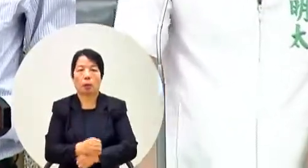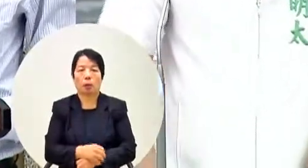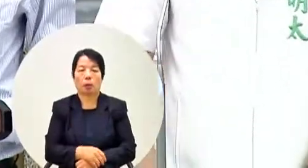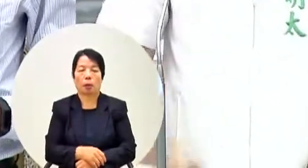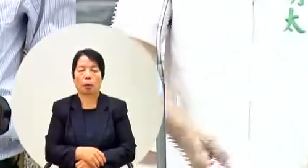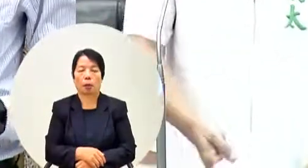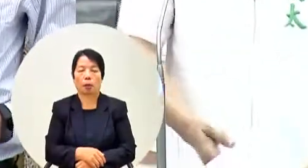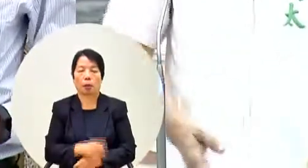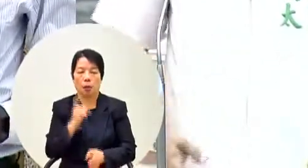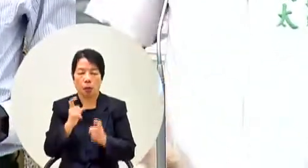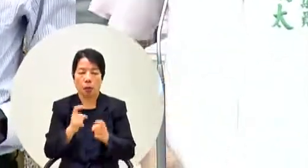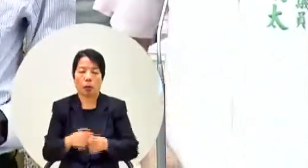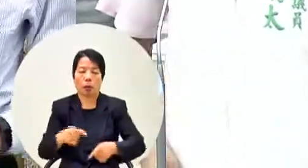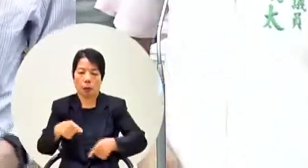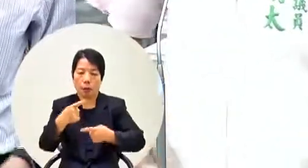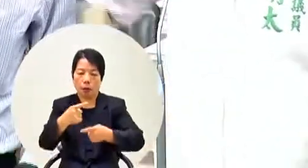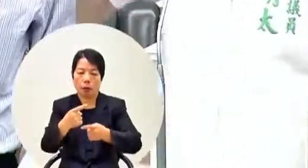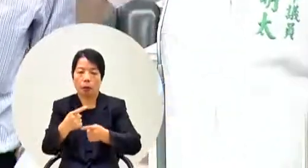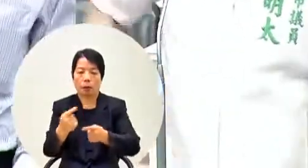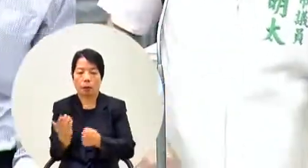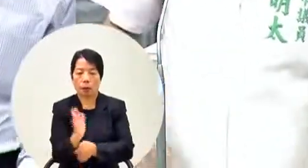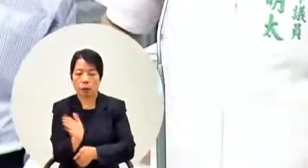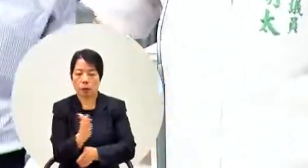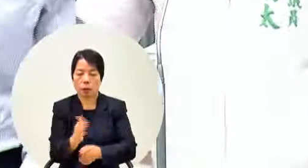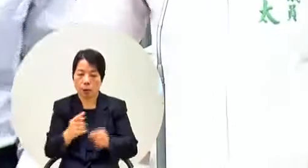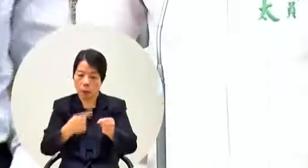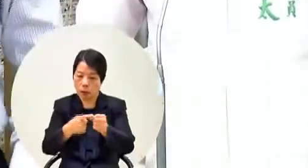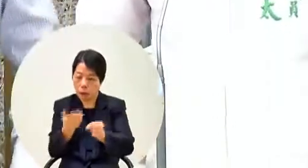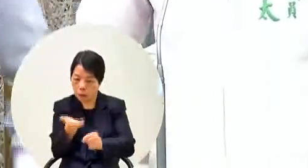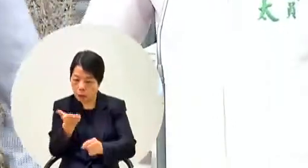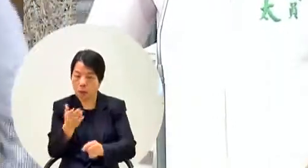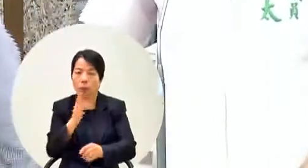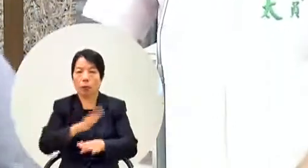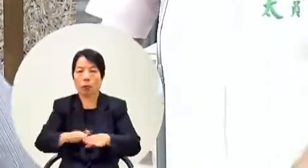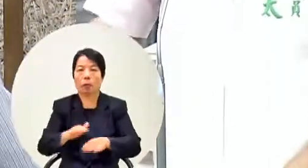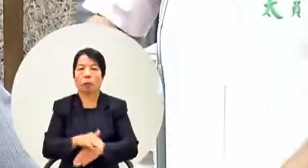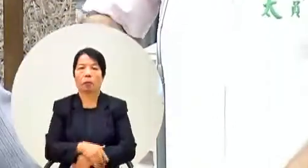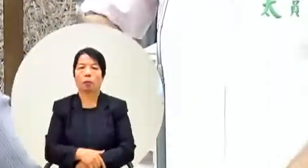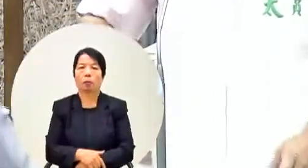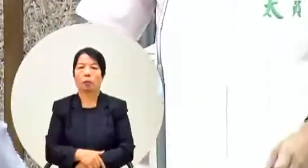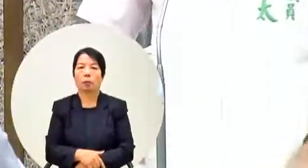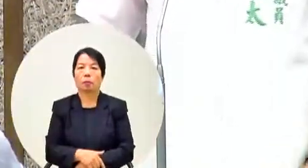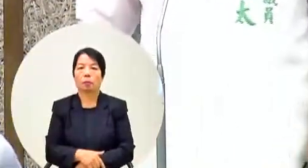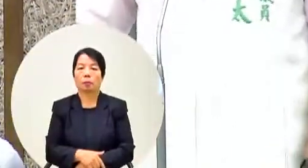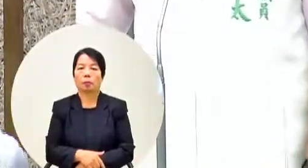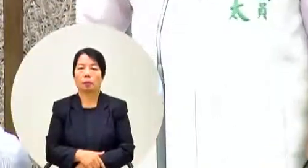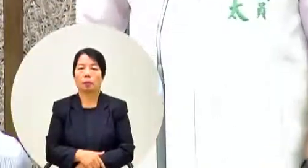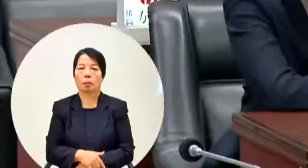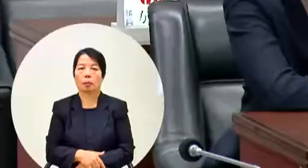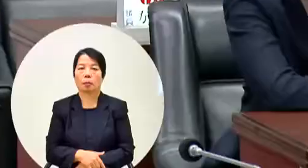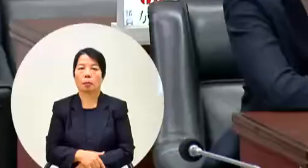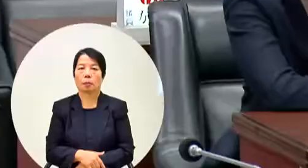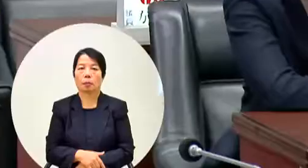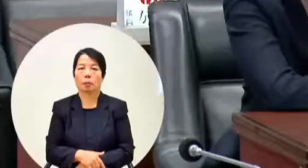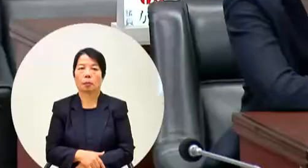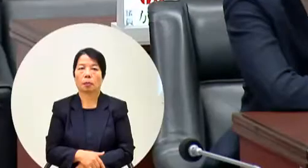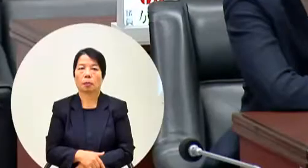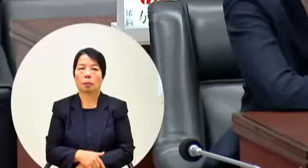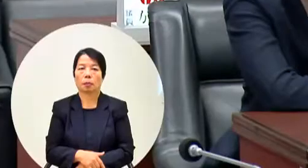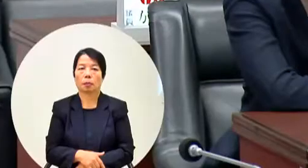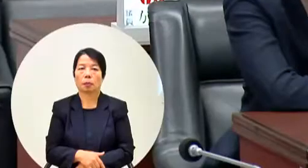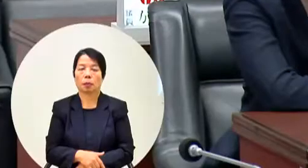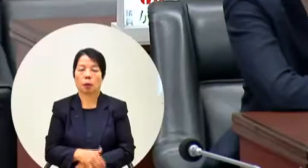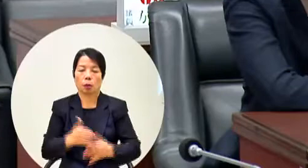时候会。 哦，第一季啦啊、哦。哎。好，过来，你请坐。啊、哦，来讲阮路德